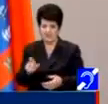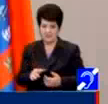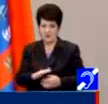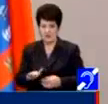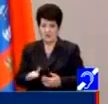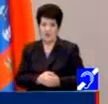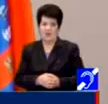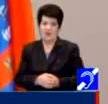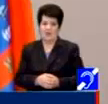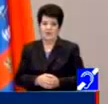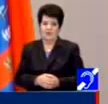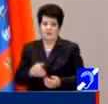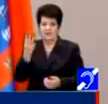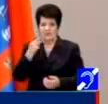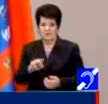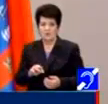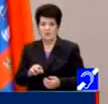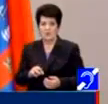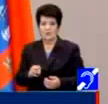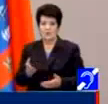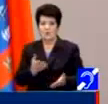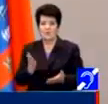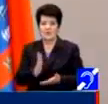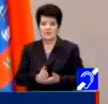datorită modului cum este